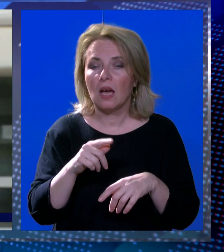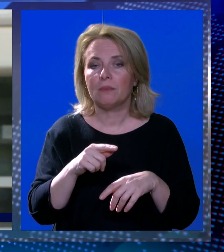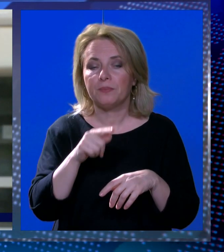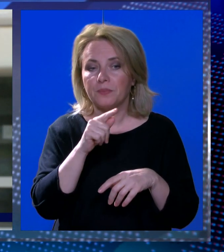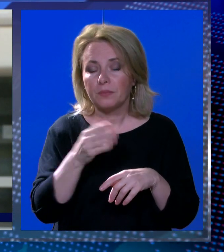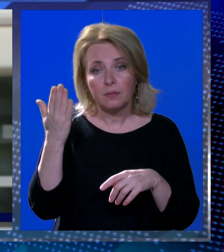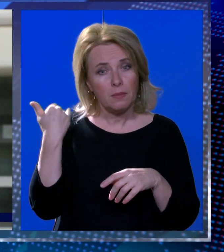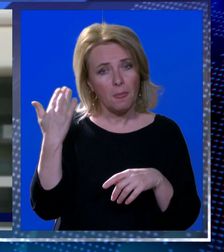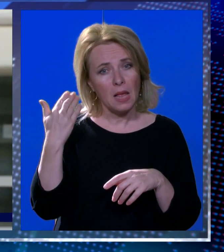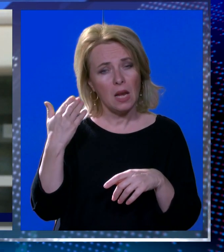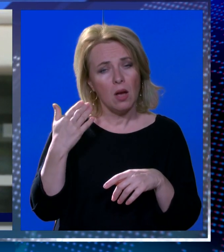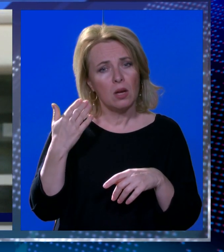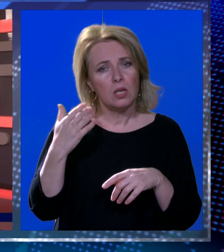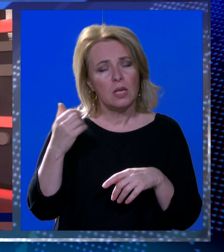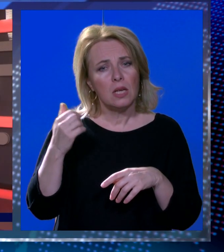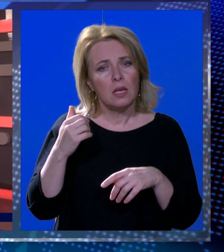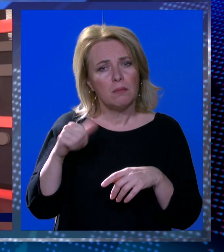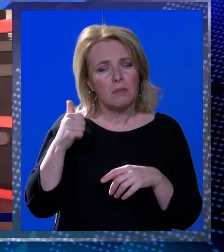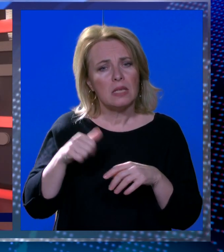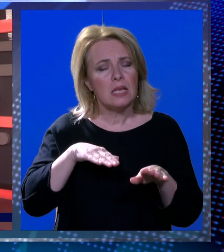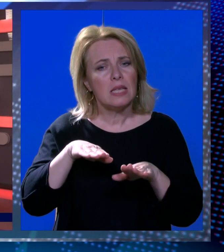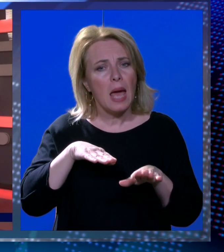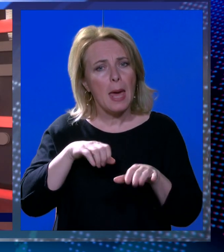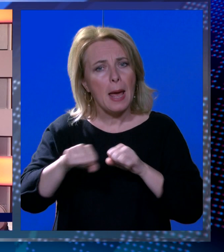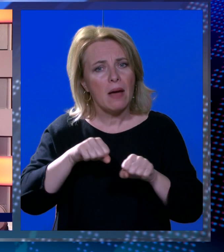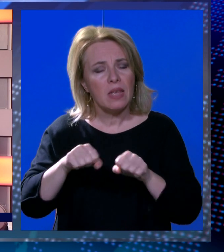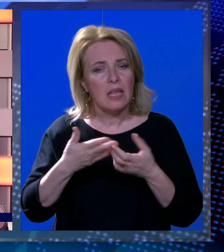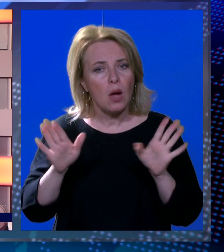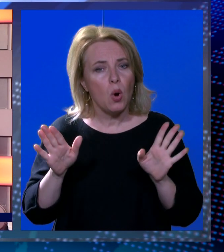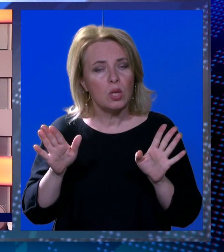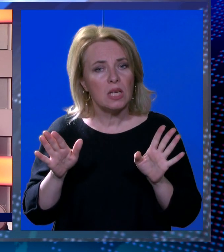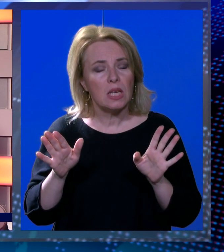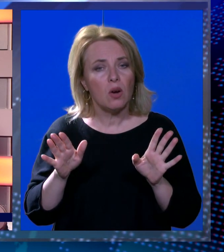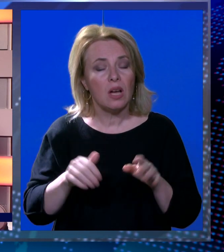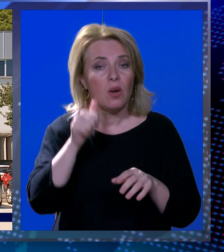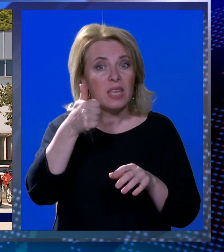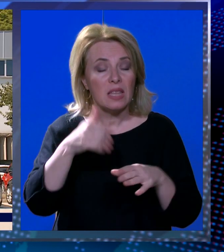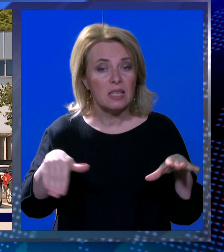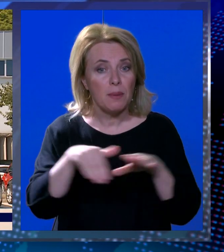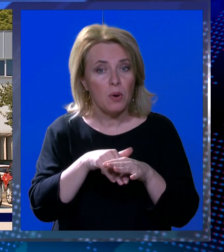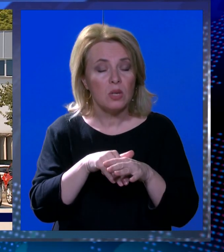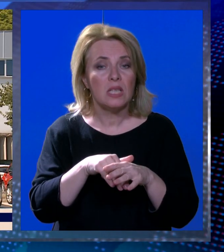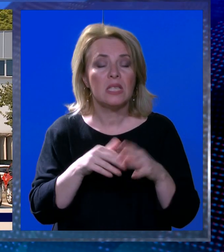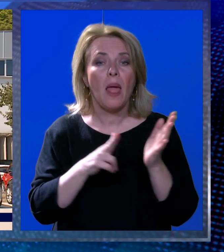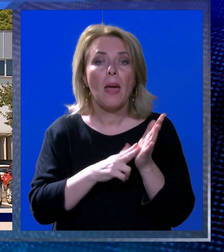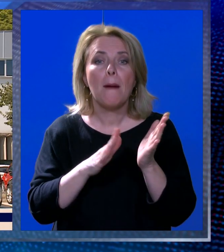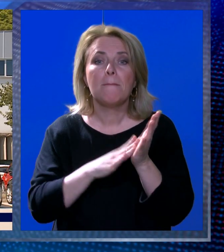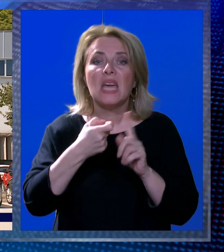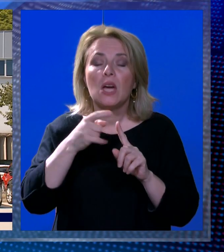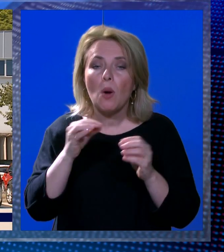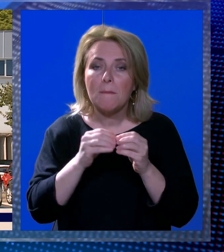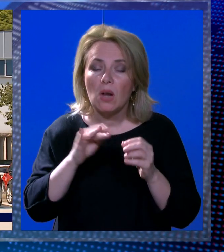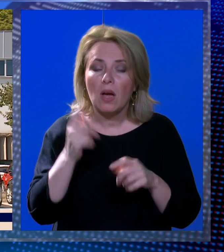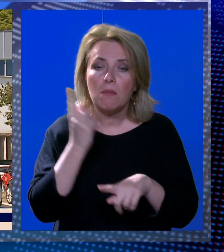ravnatelj spomenute ustanove Mato Lakić, gostujući u emisiji Točka gledišta, otkrio je kako će jedina zaposlenica na